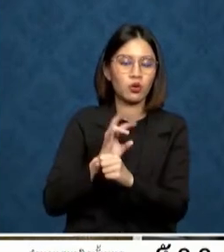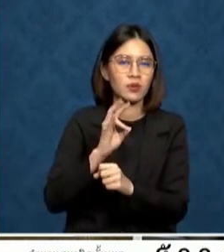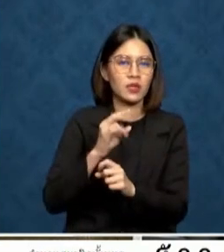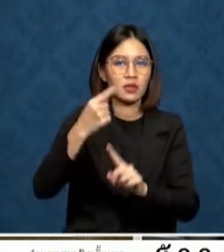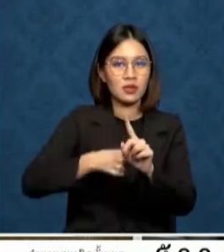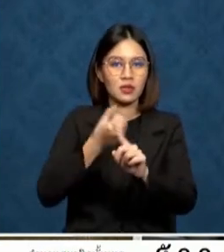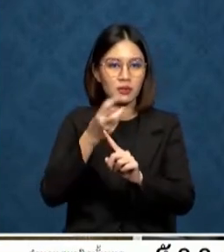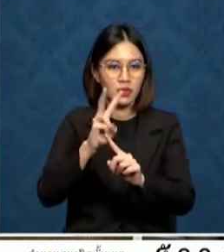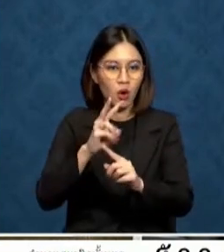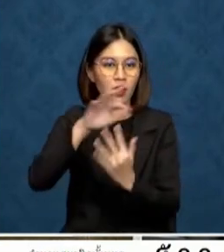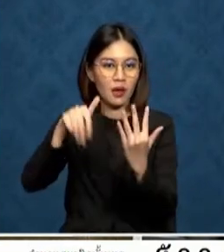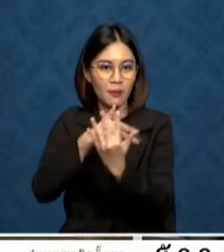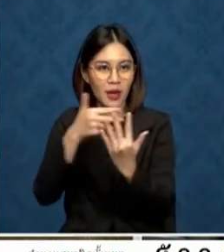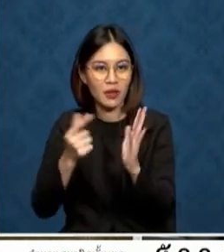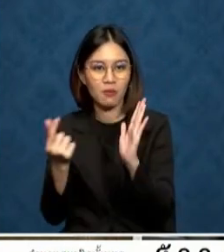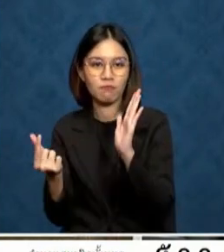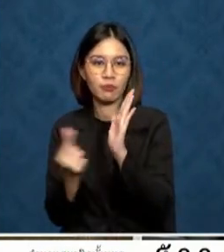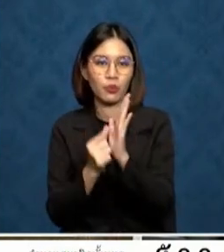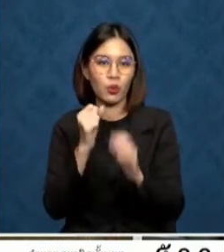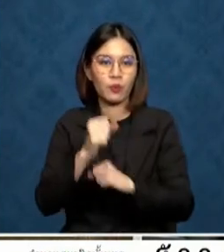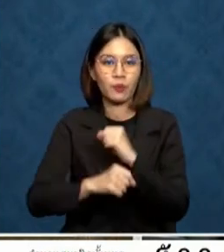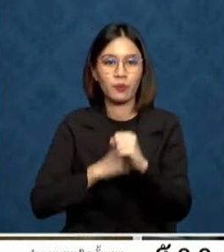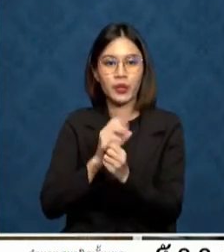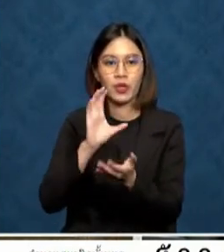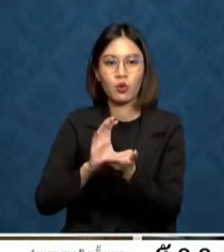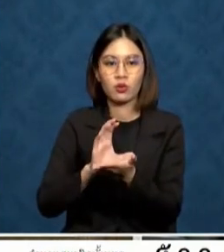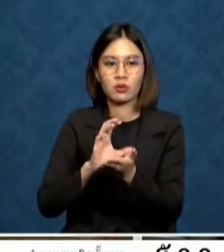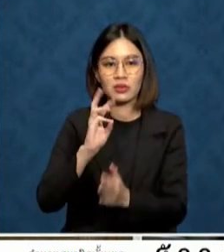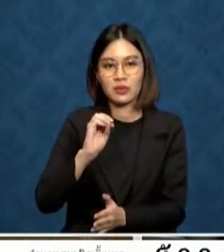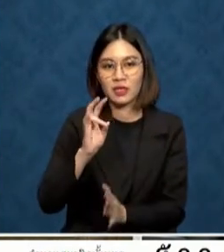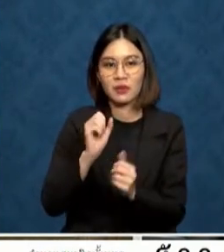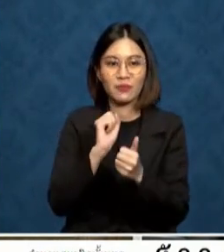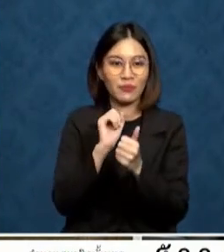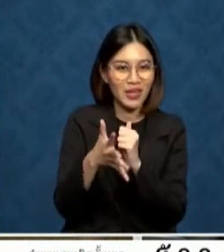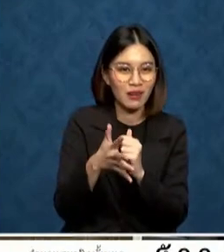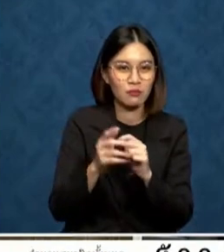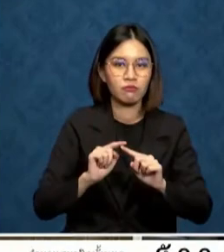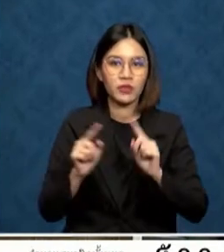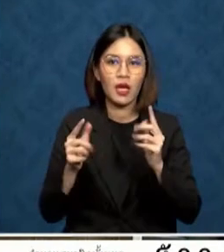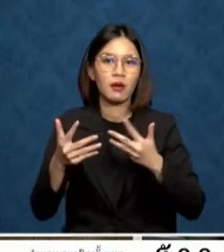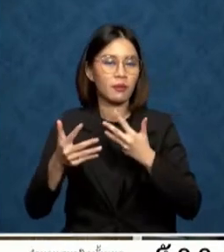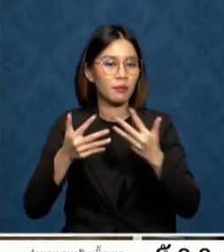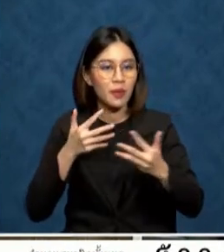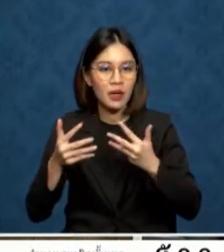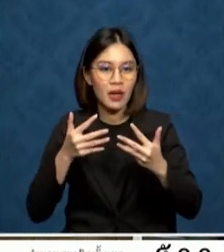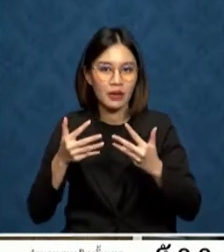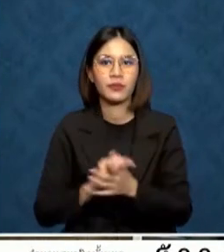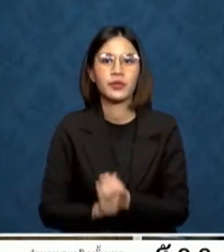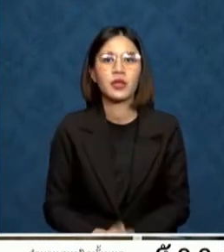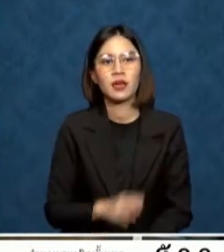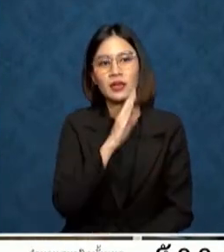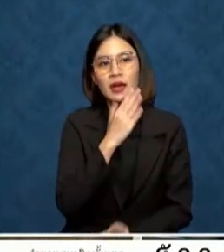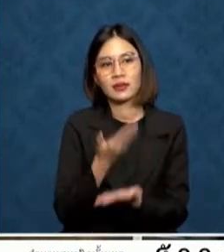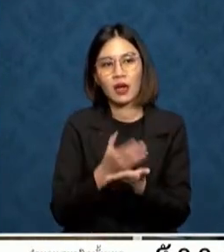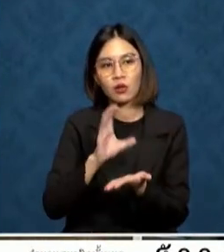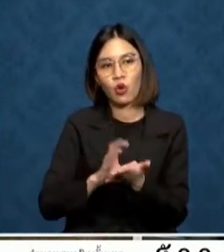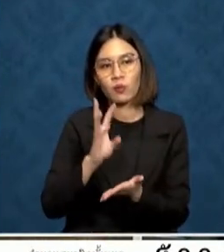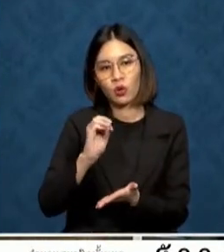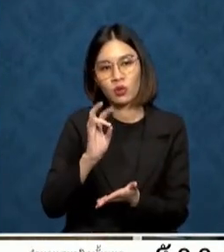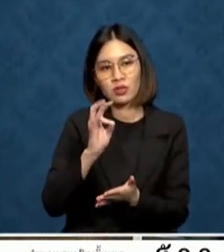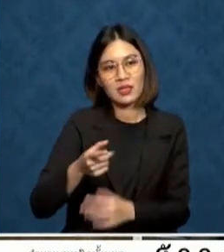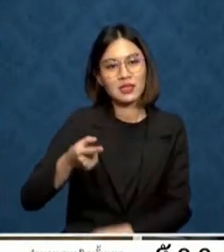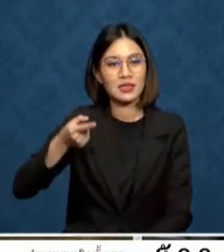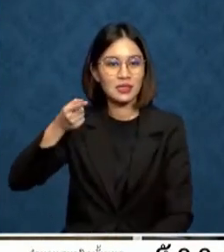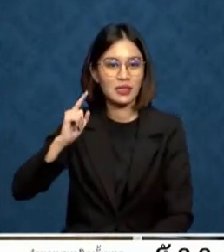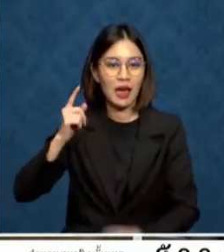แต่ท่านก็นำแผนเนี่ยยไปบรรจุในงบ 67ไม่ทันแต่ไม่เป็นไรครับระหว่างทางแม้งบ 67จะมาช้าท่าน